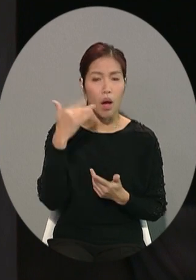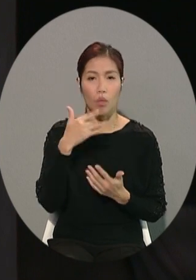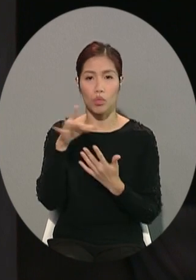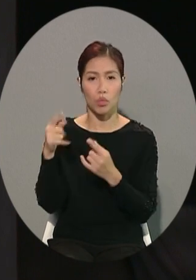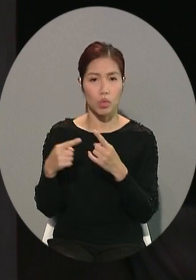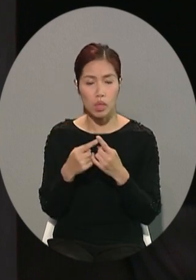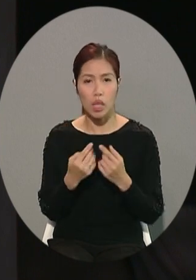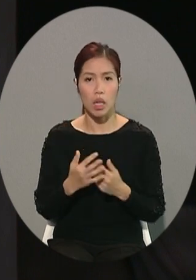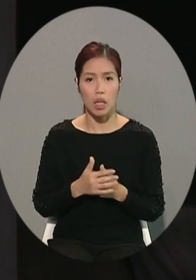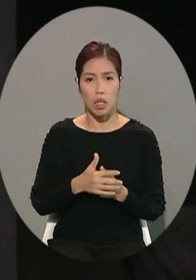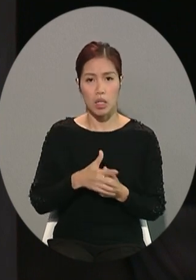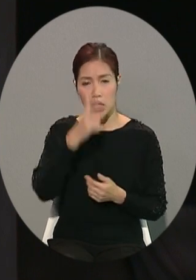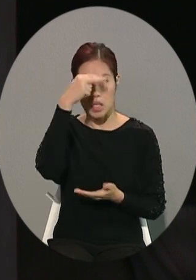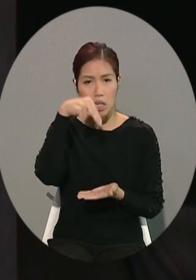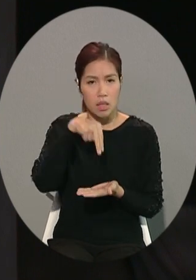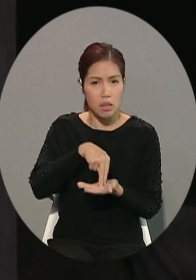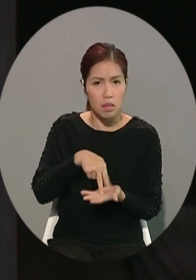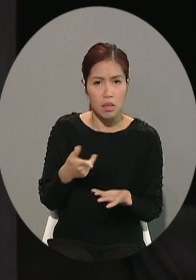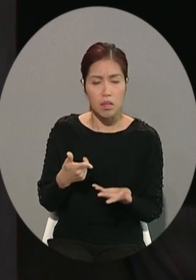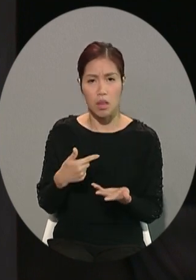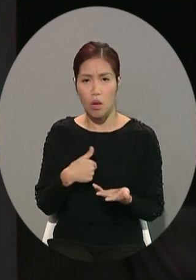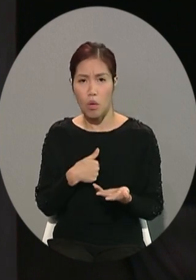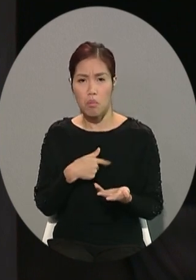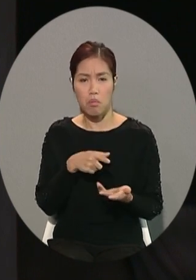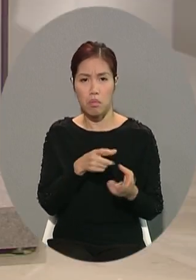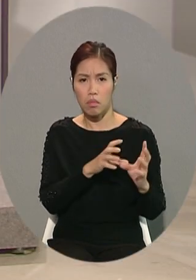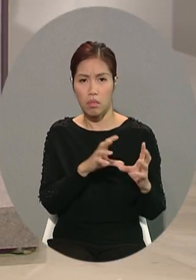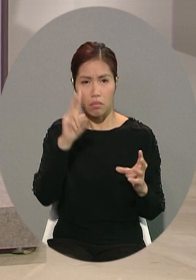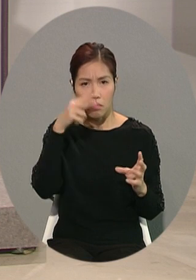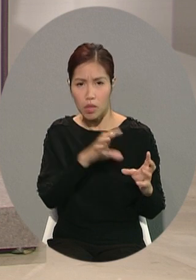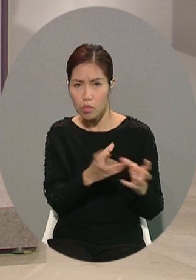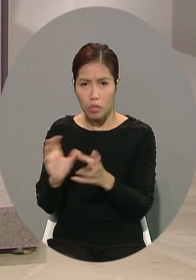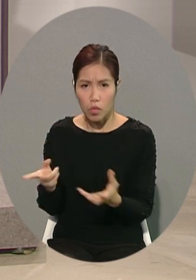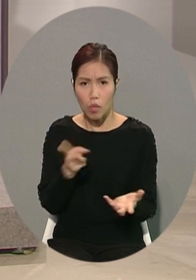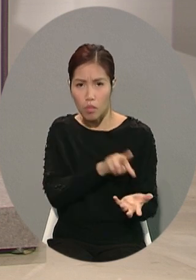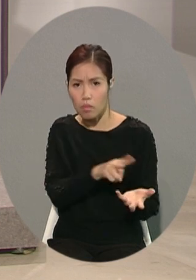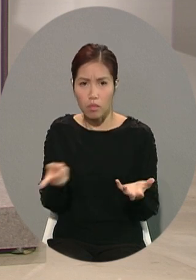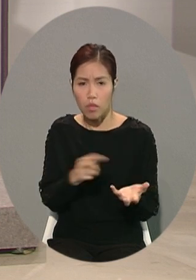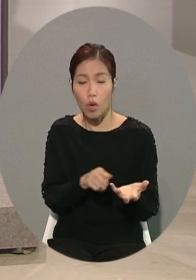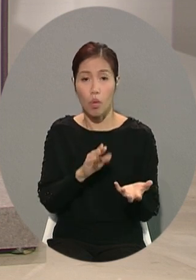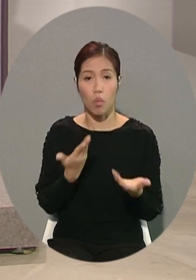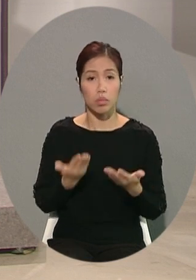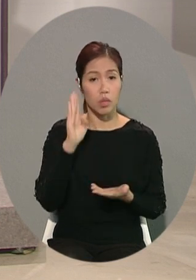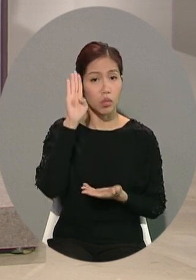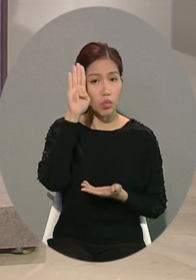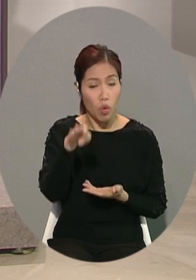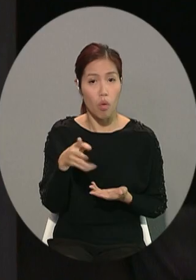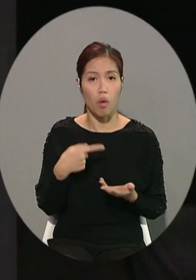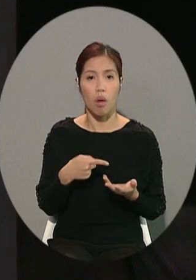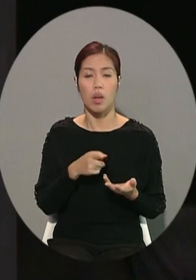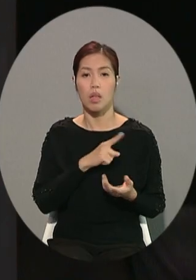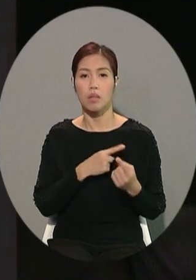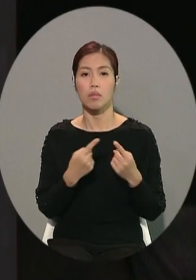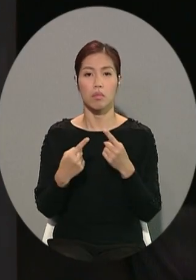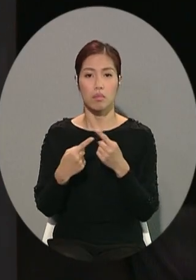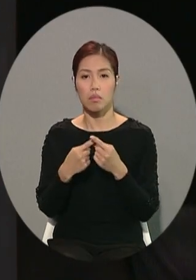的政治立場是這麼有彈性的時候，難保呢他將來呢都會彈去其他不同的政治崗位裡面，即譬如可能民建